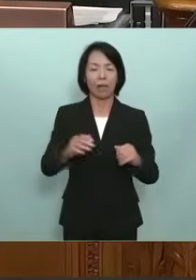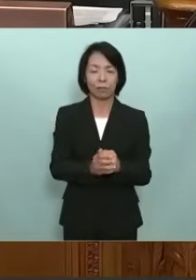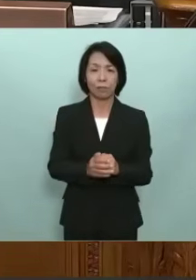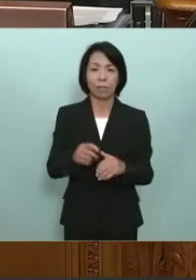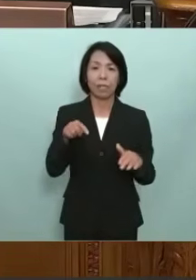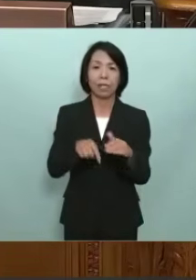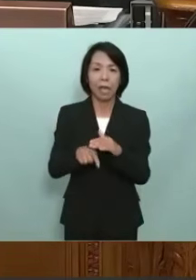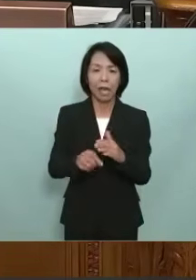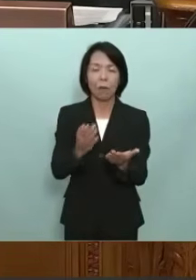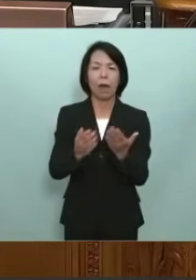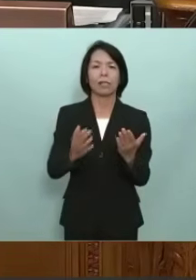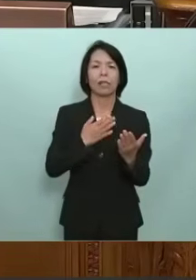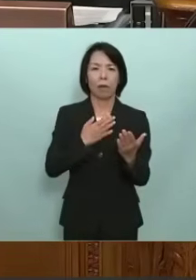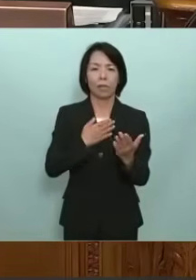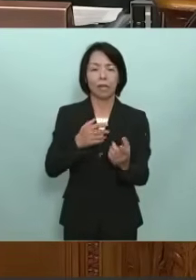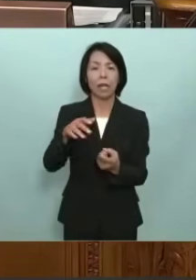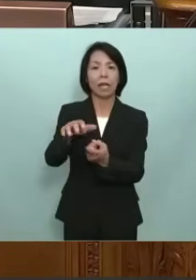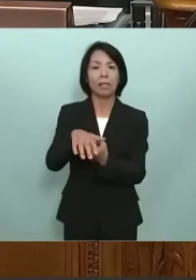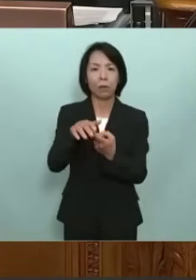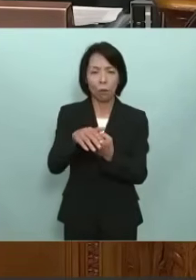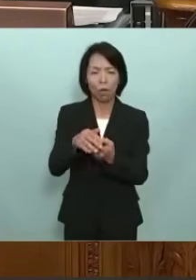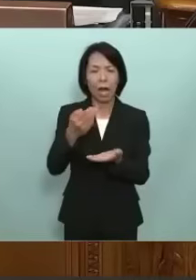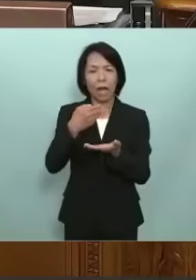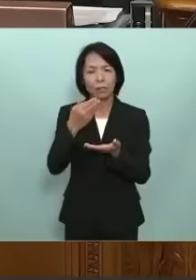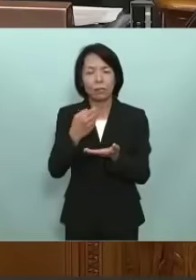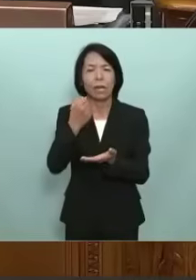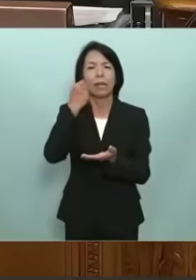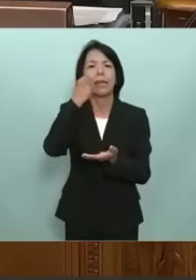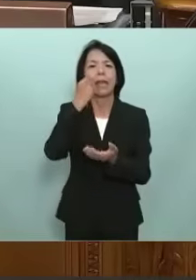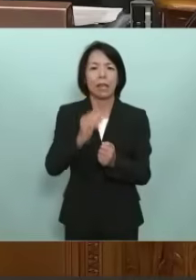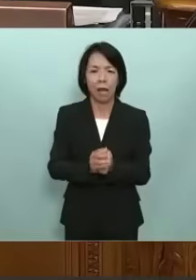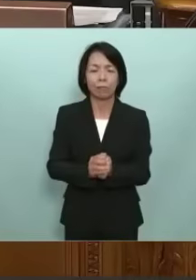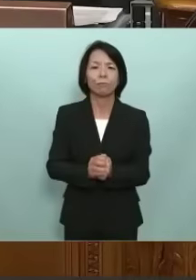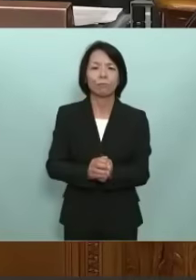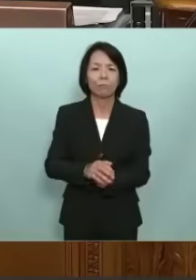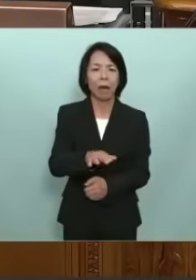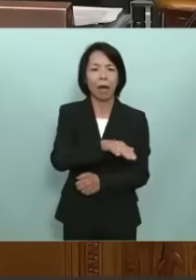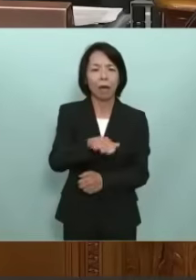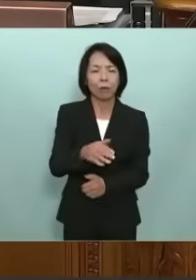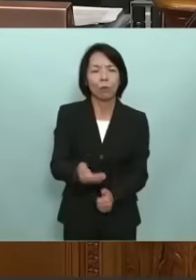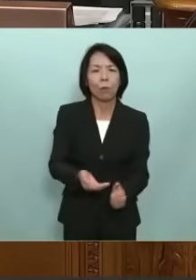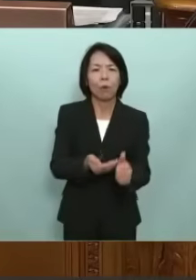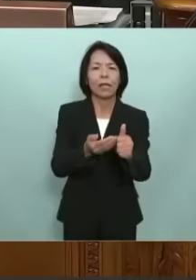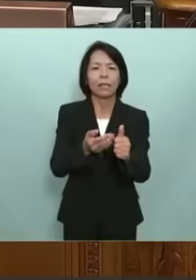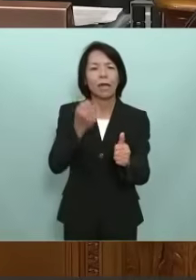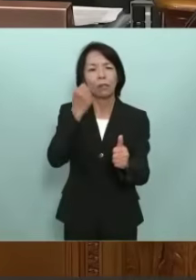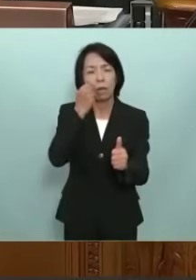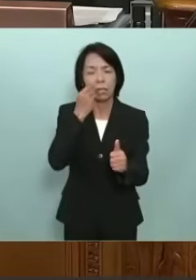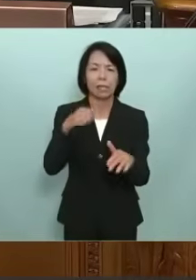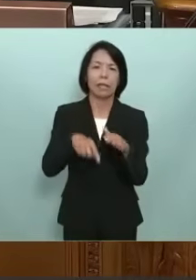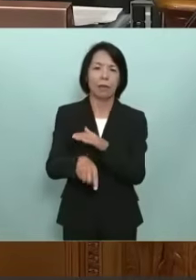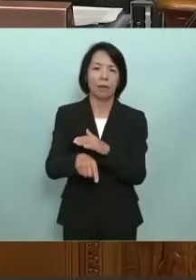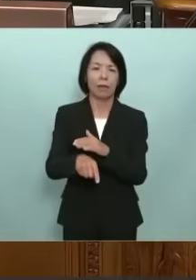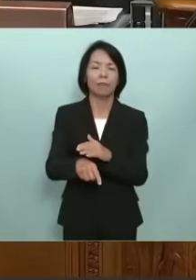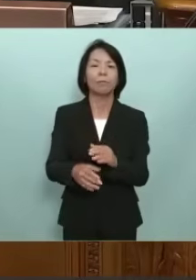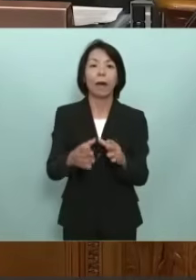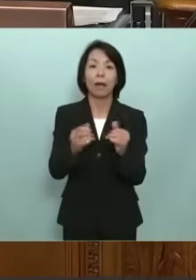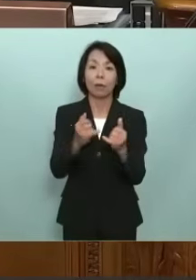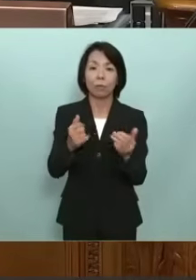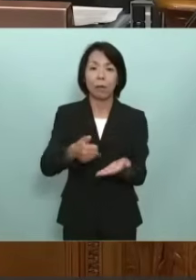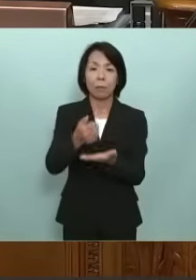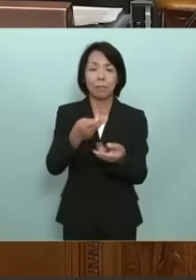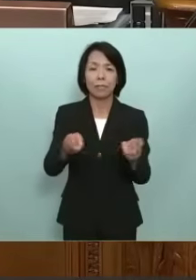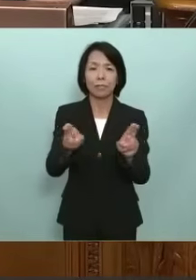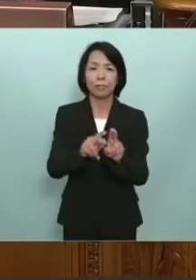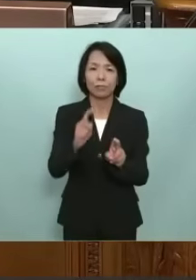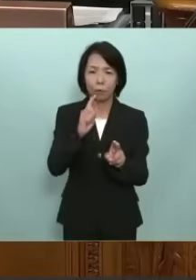農家が農業で食べていけない家族を子供を農業では養えないからです国民民主党はやる気のある